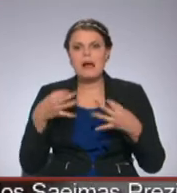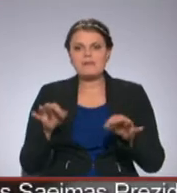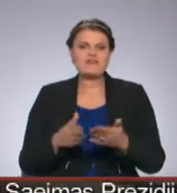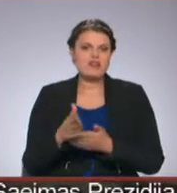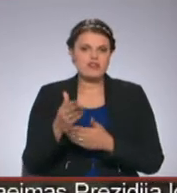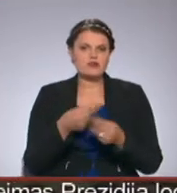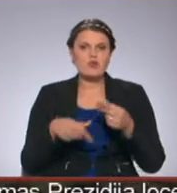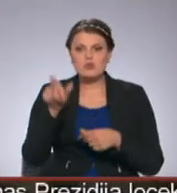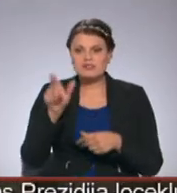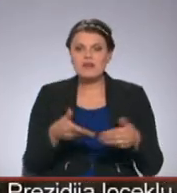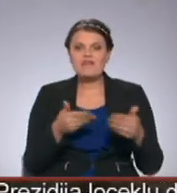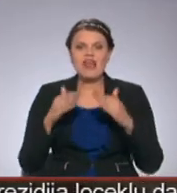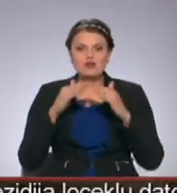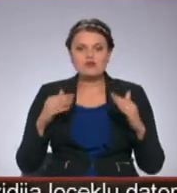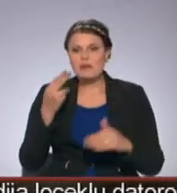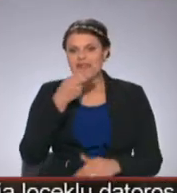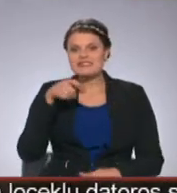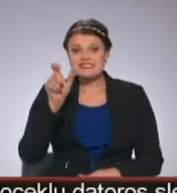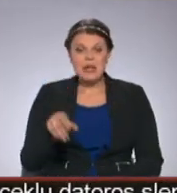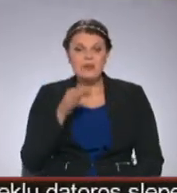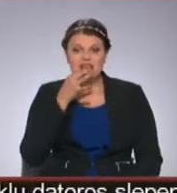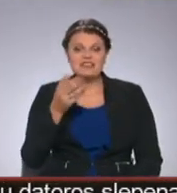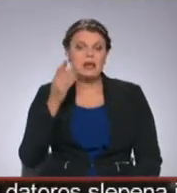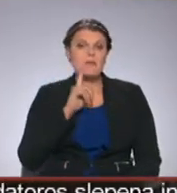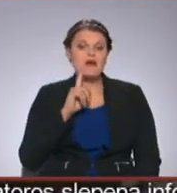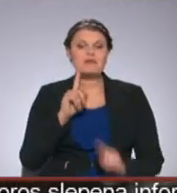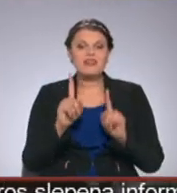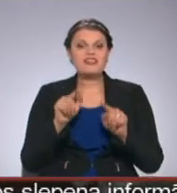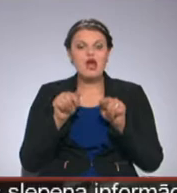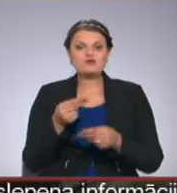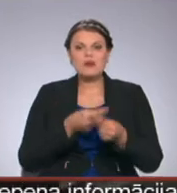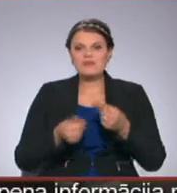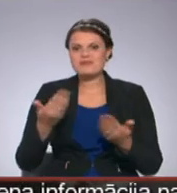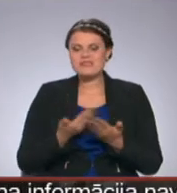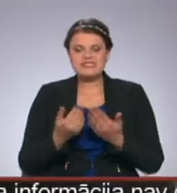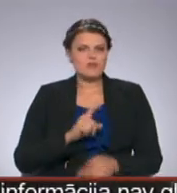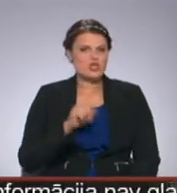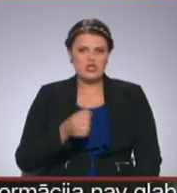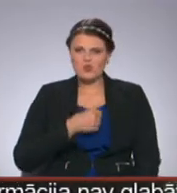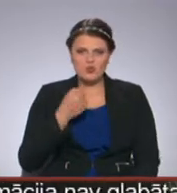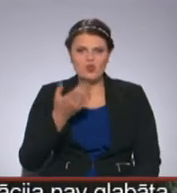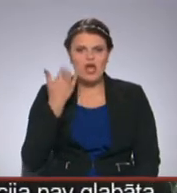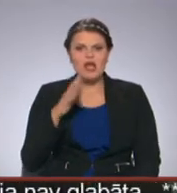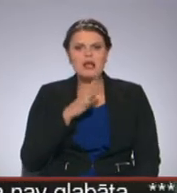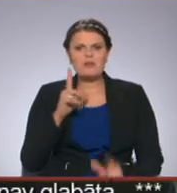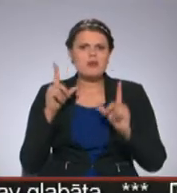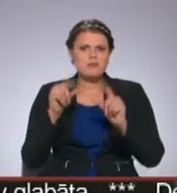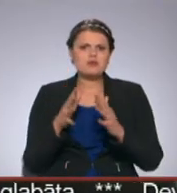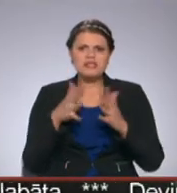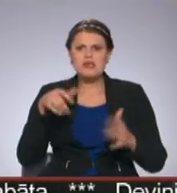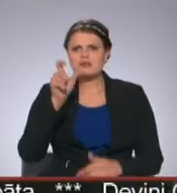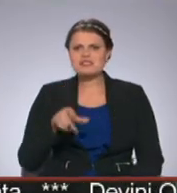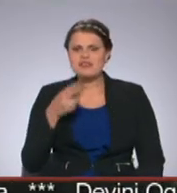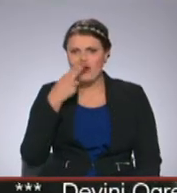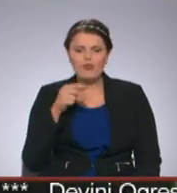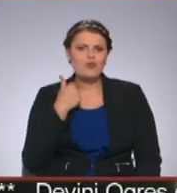uzņēmējiem. Viesu namā Ausmas saimnieks gan atzīst, ka pagaidām tikai ar šo biznesu izdzīvot grūti. Agrāk bija daudz cilvēku no